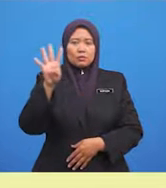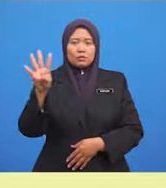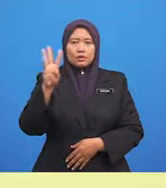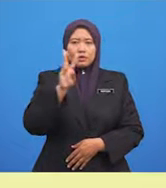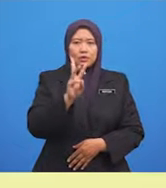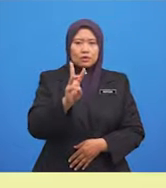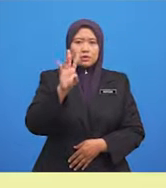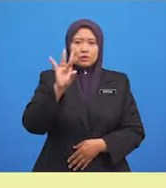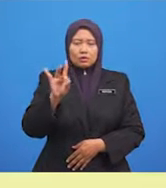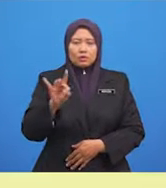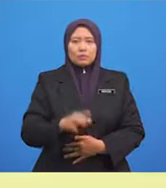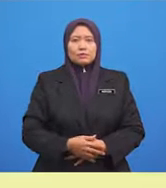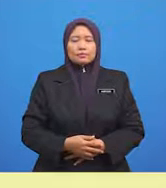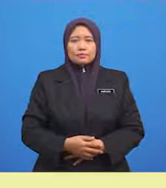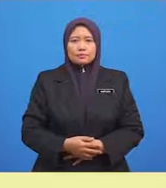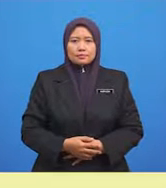dan 8.